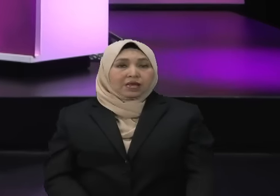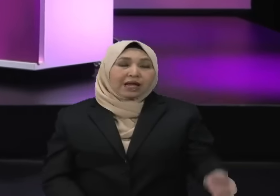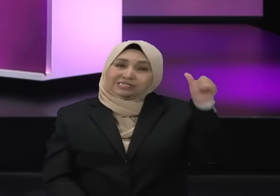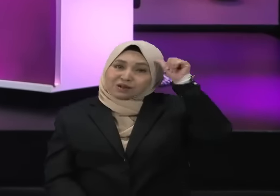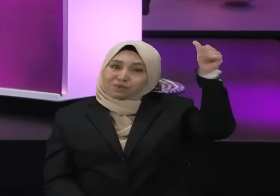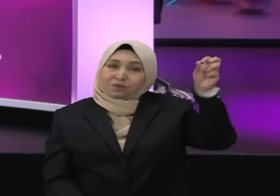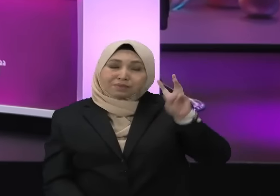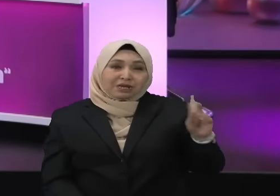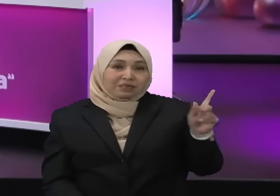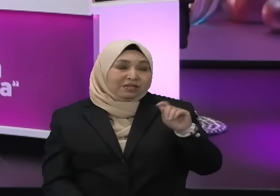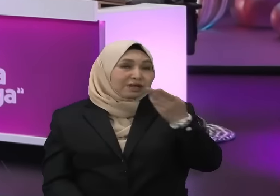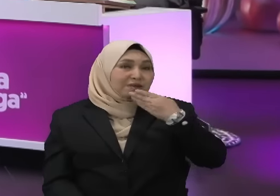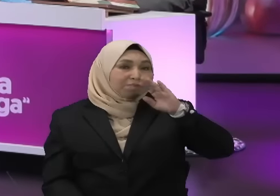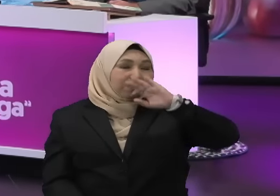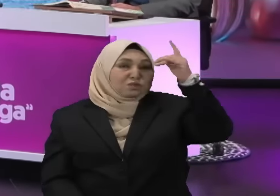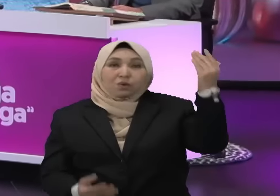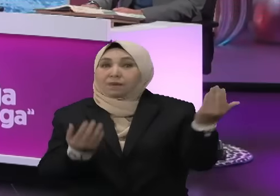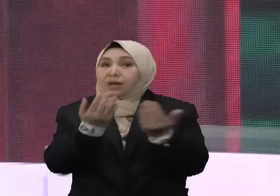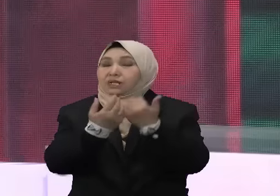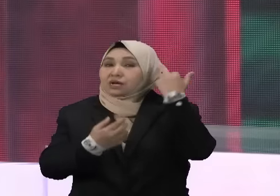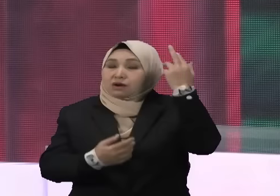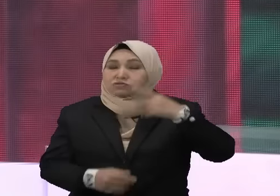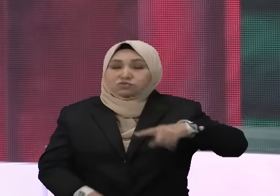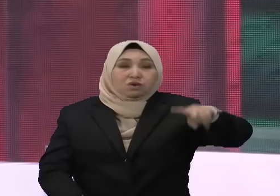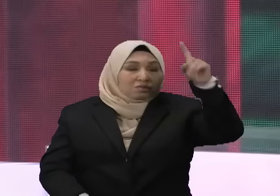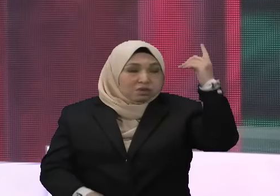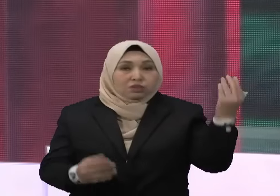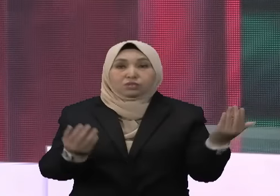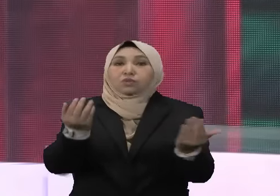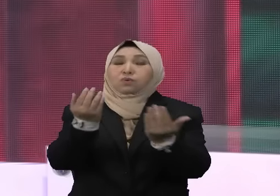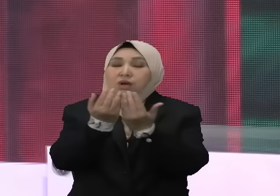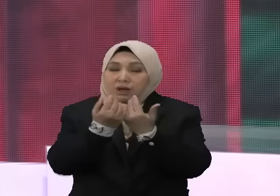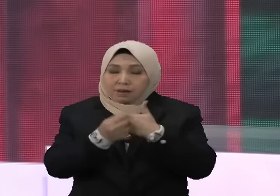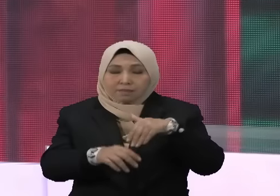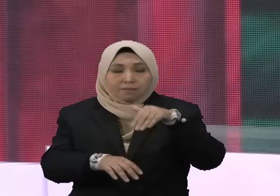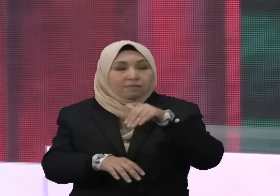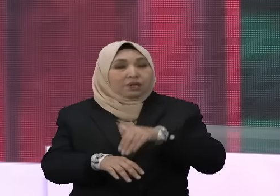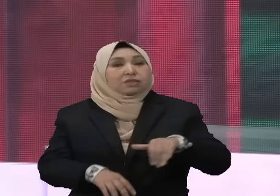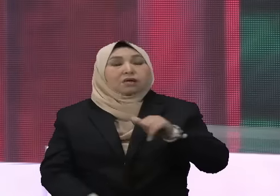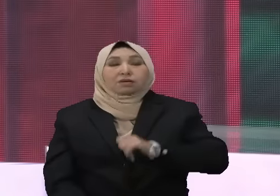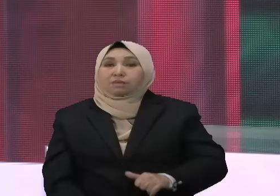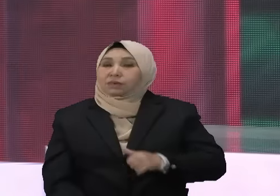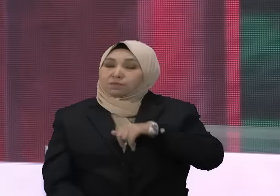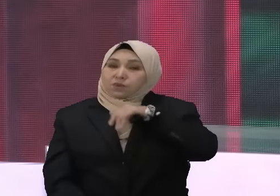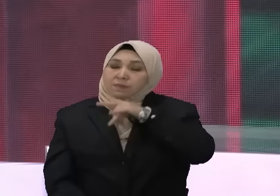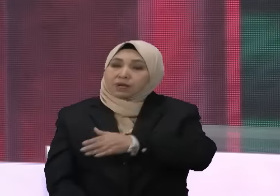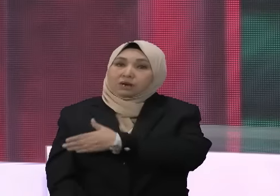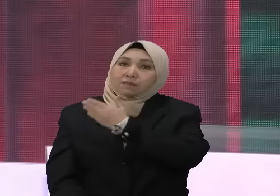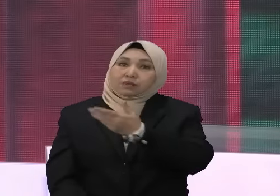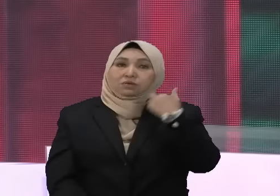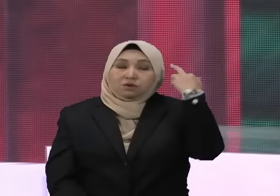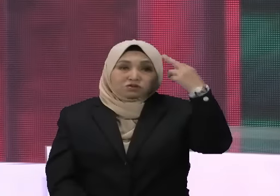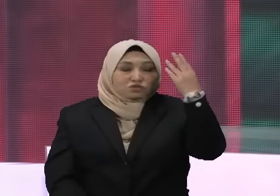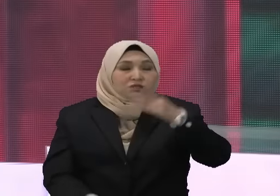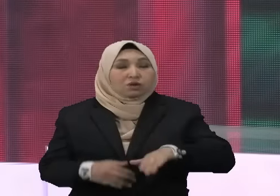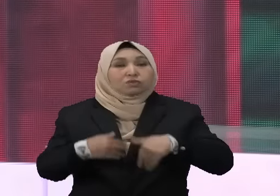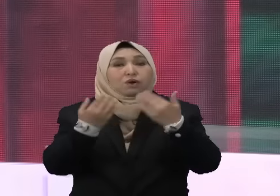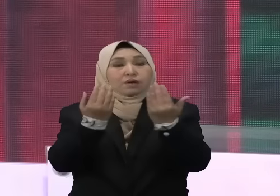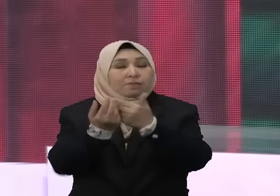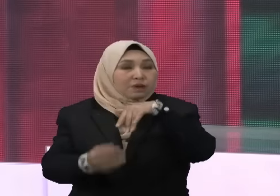Assalamualaikum warahmatullahi wabarakatuh. Alhamdulillah wassalatu wassalamu ala Rasulillah wa ala alihi wa man wala. Syada la ilaha illallah, syada Muhammadan abduhu wa rasuluhu. Allahumma salli ala